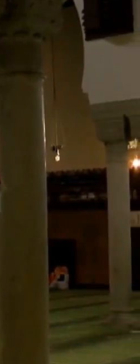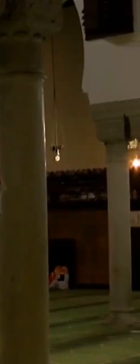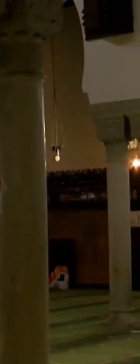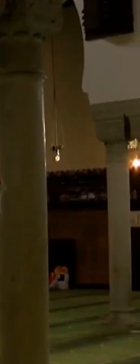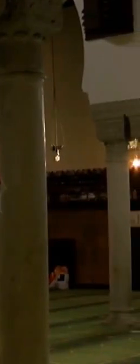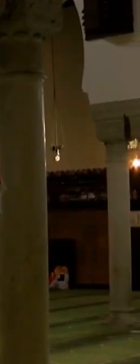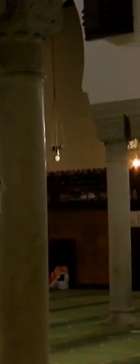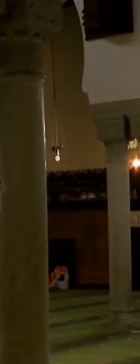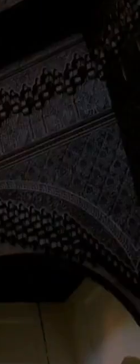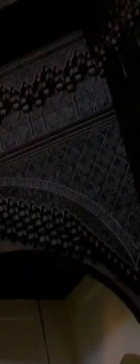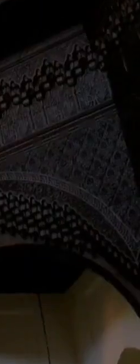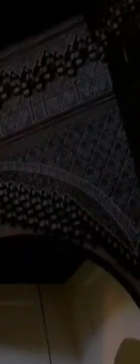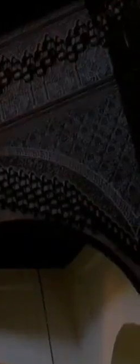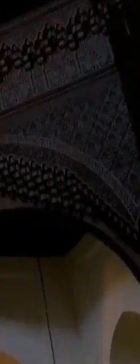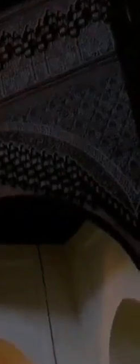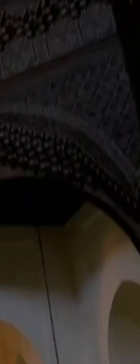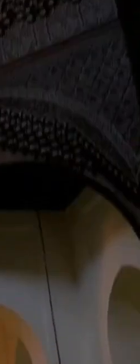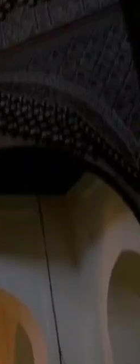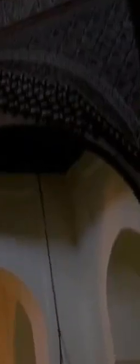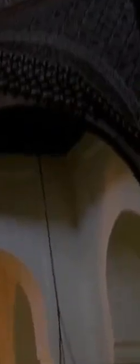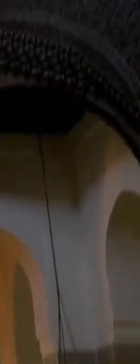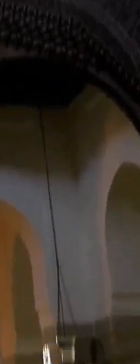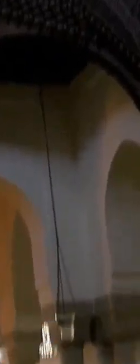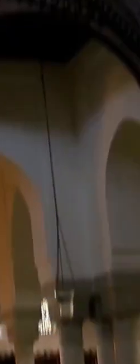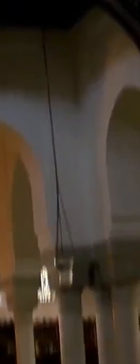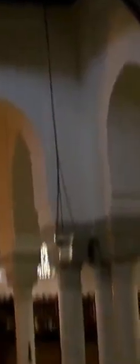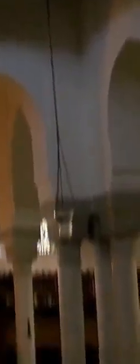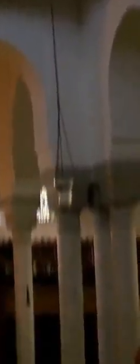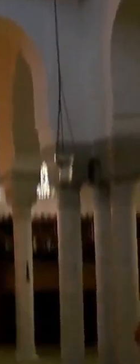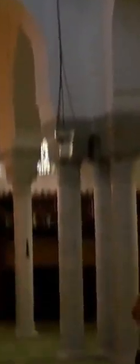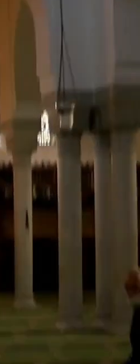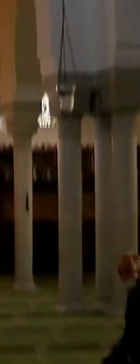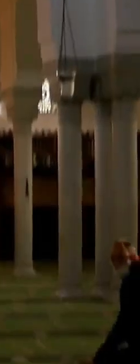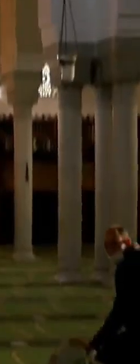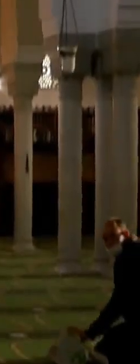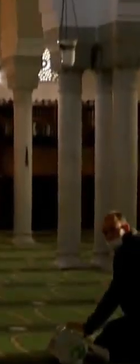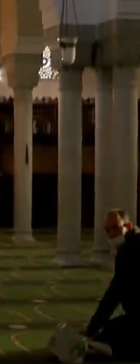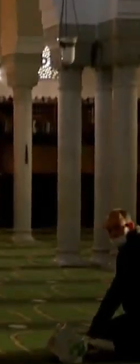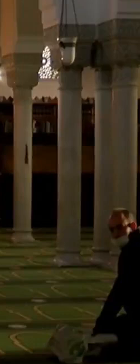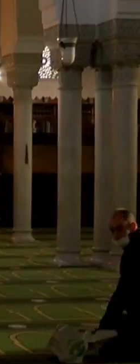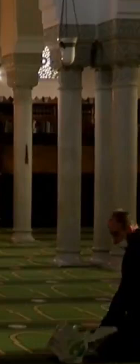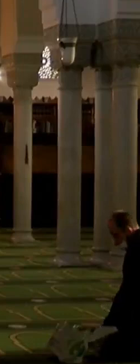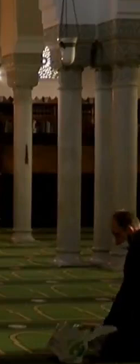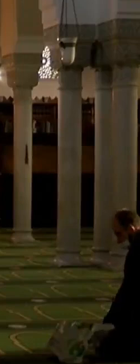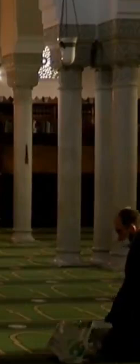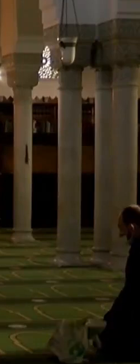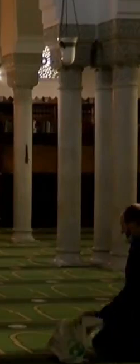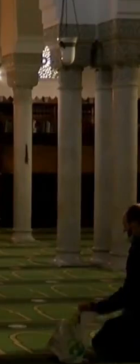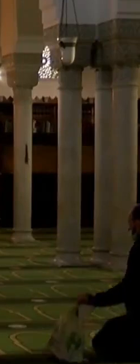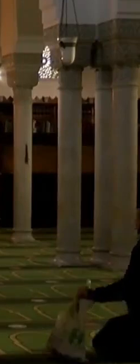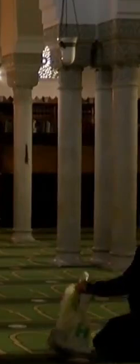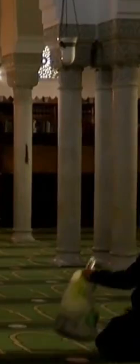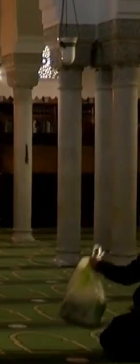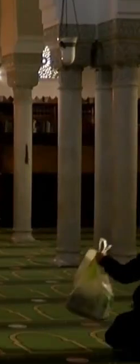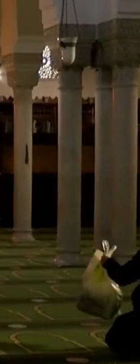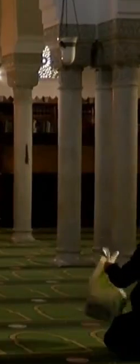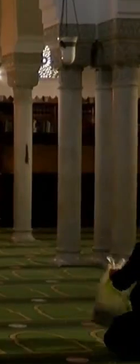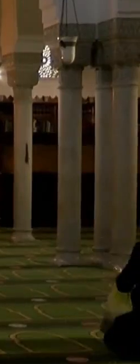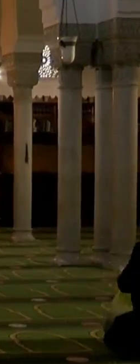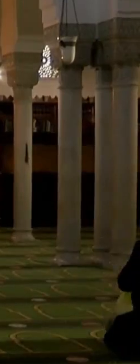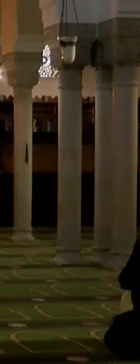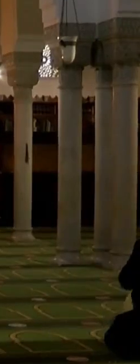بأوصاف غير لائقة. وبالتالي تم إعلام المدير المركز، وأيضا من خلال مدير المركز